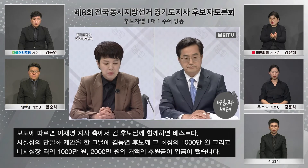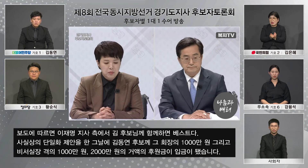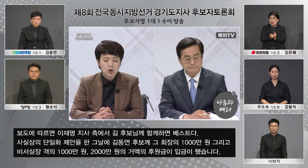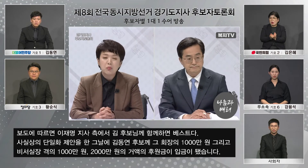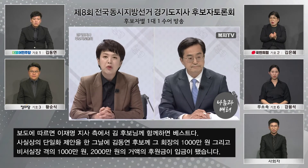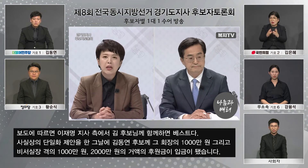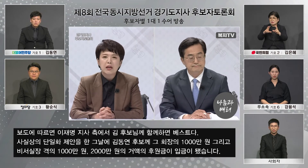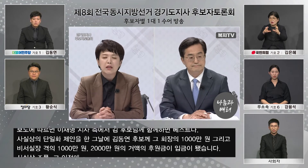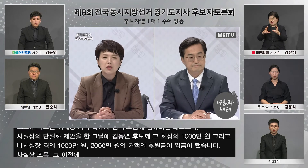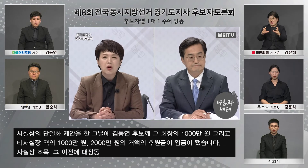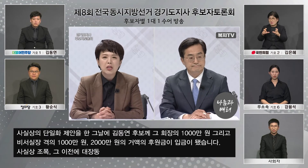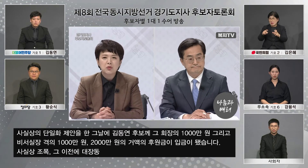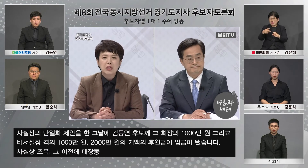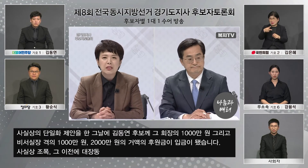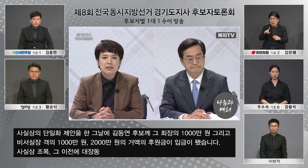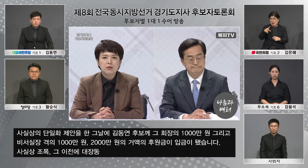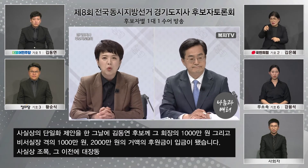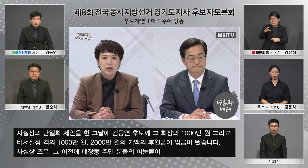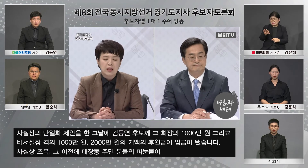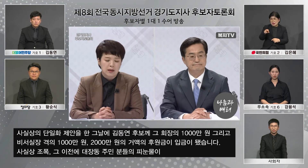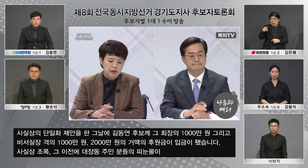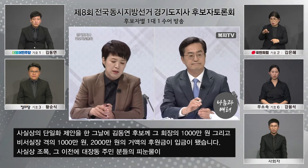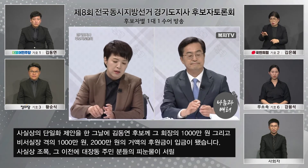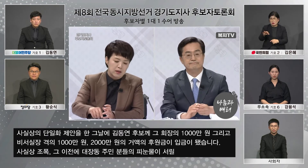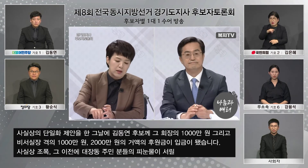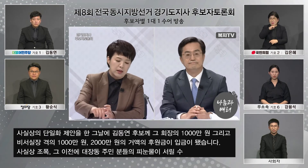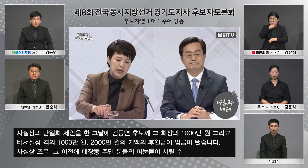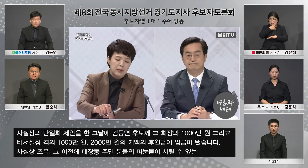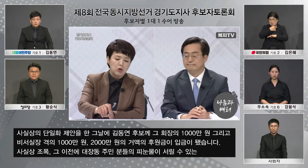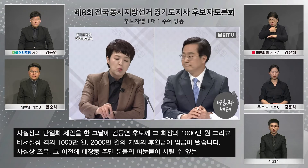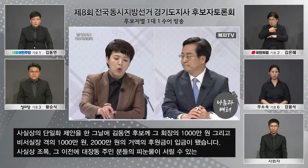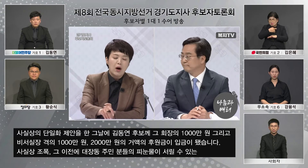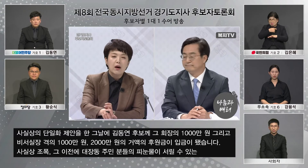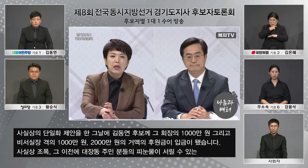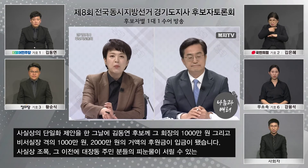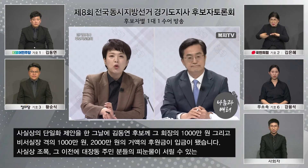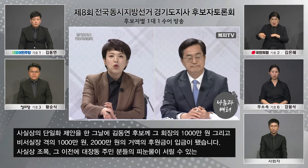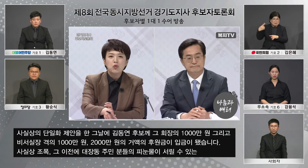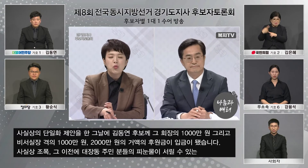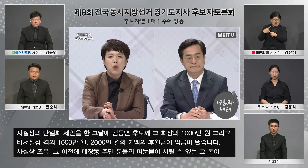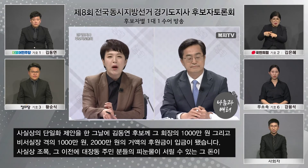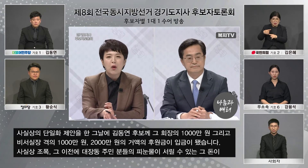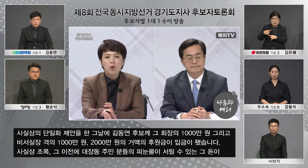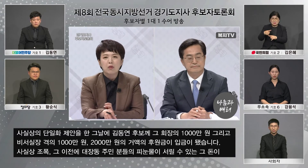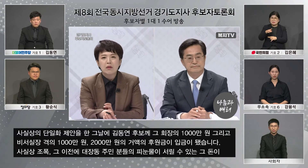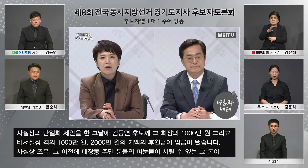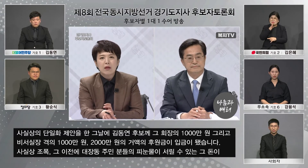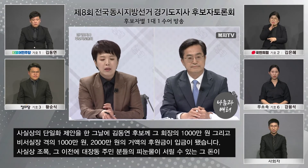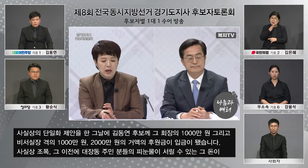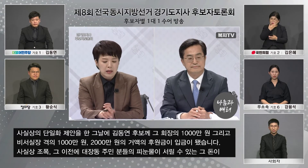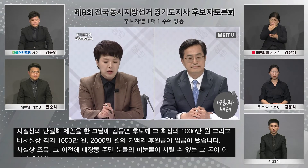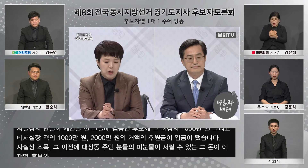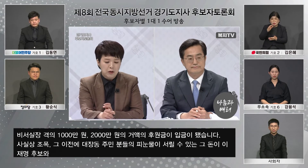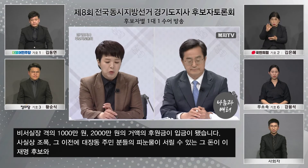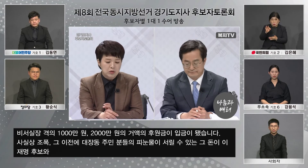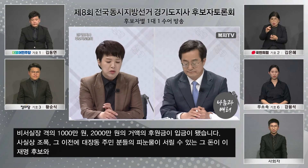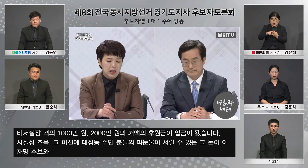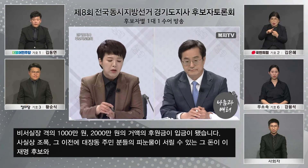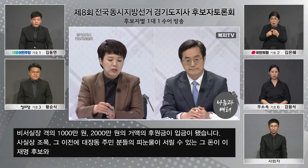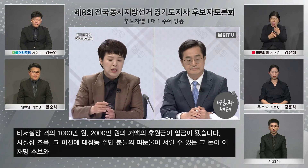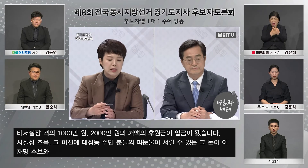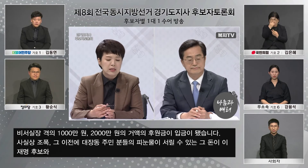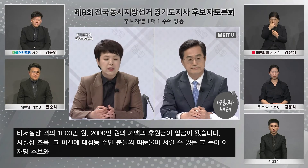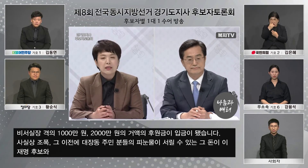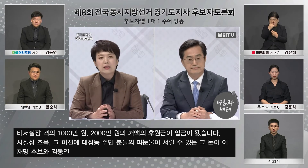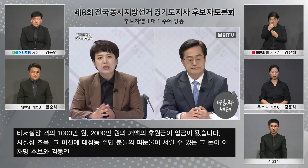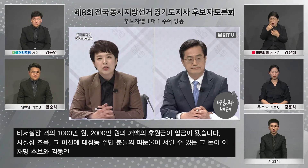주민분들의 피눈물이 서릴 수 있는 그 돈이 이재명 후보와 김동연 후보와의 혹 단일화 대가로 들어간